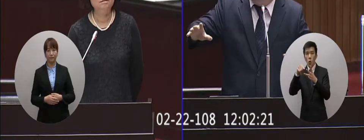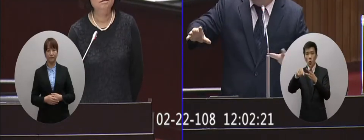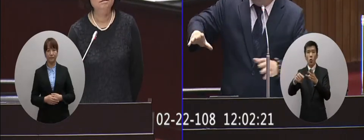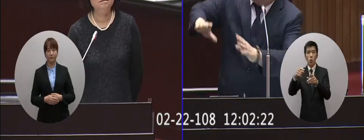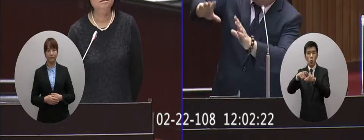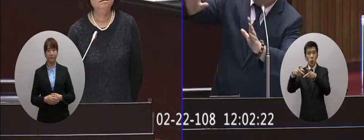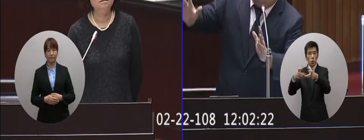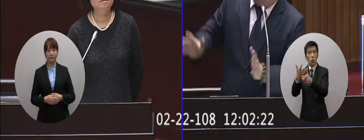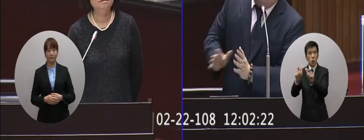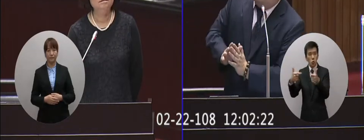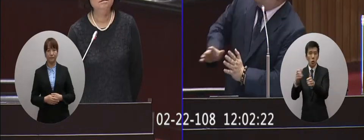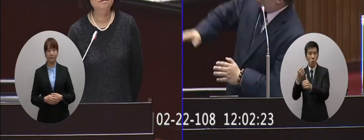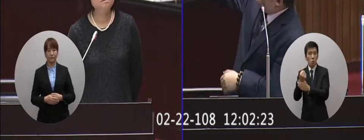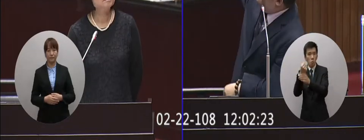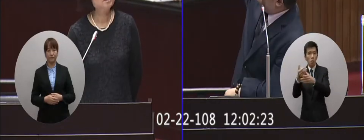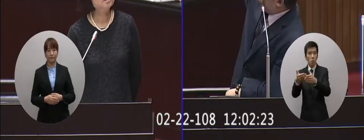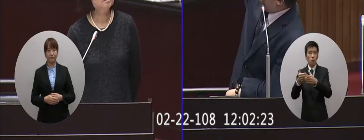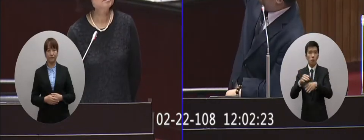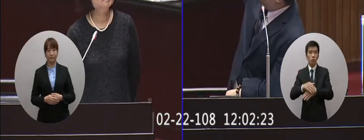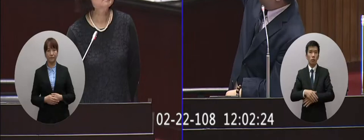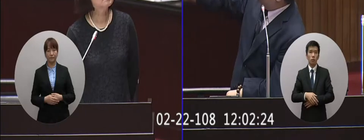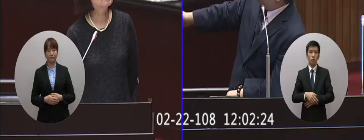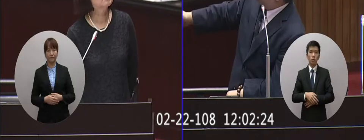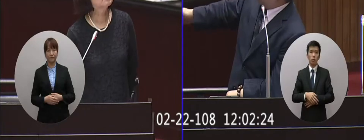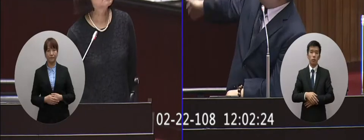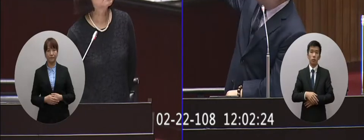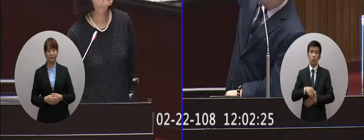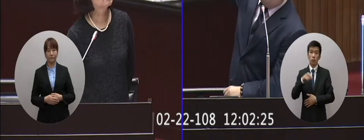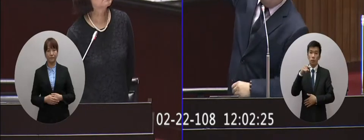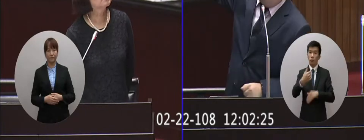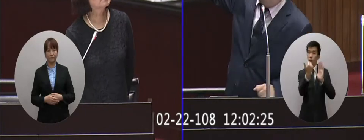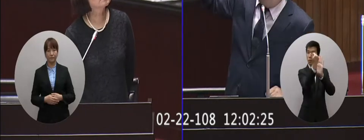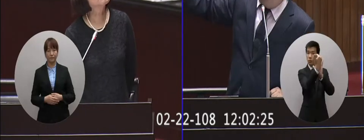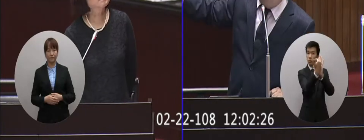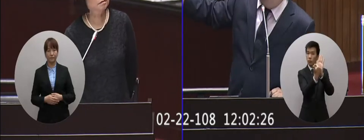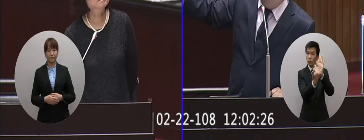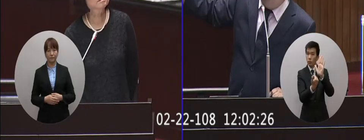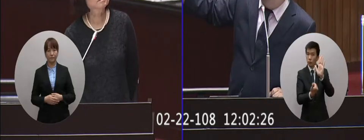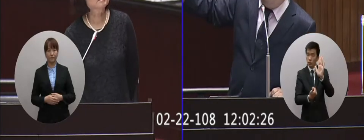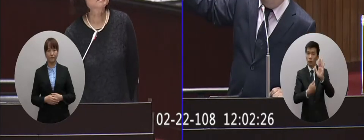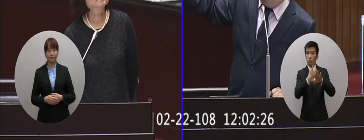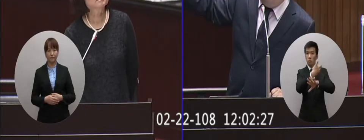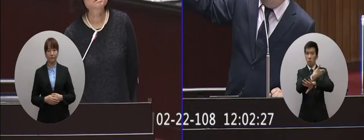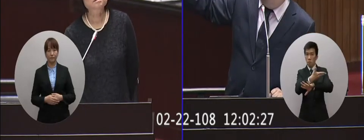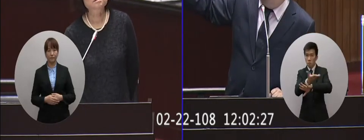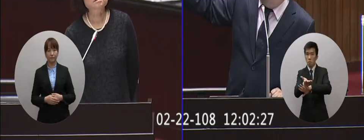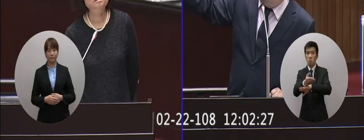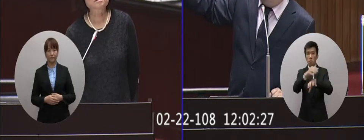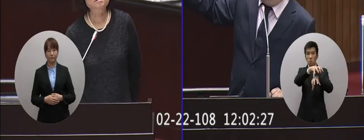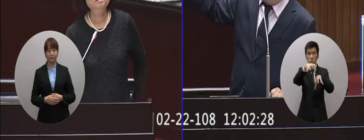以基本上我们现在所框列的这样的一个所有的一个乡镇中，那